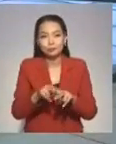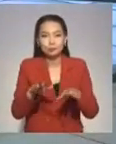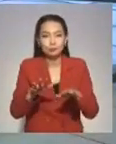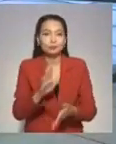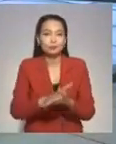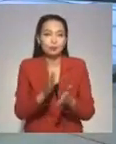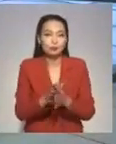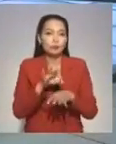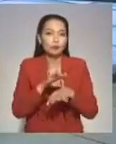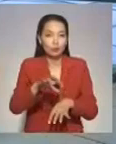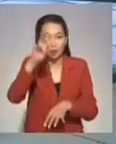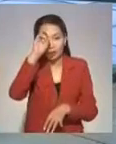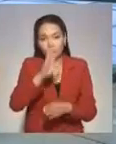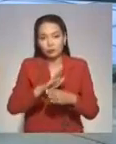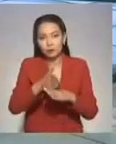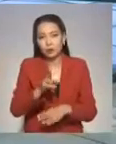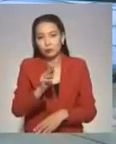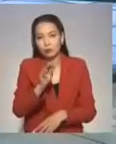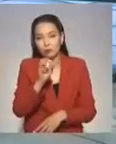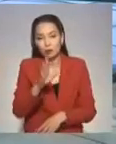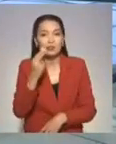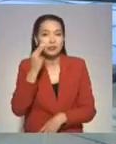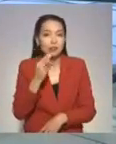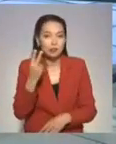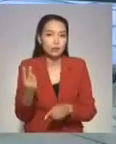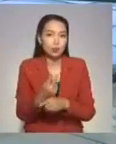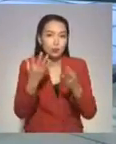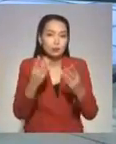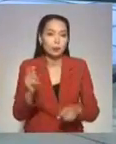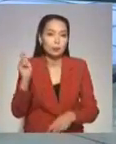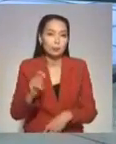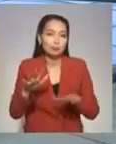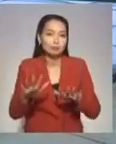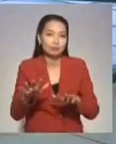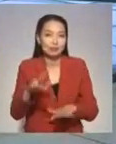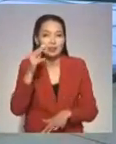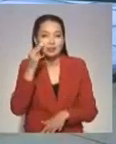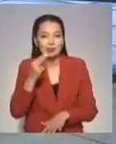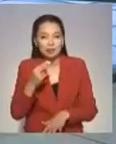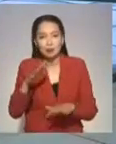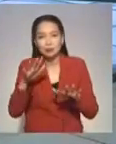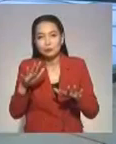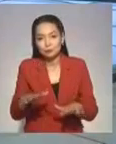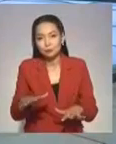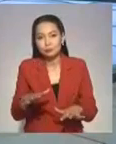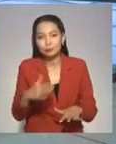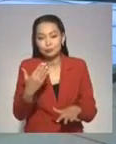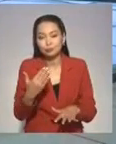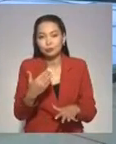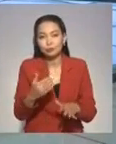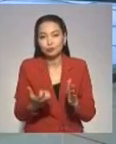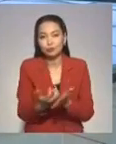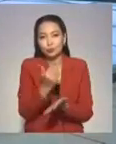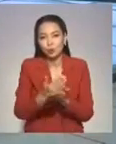ходе государственного визита Касым-Жомарта Токаева в Китай. Второй день пребывания главы государства Поднебесной выдался продуктивным. Подписаны